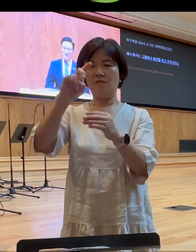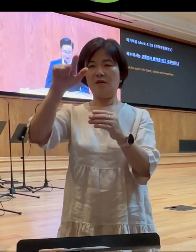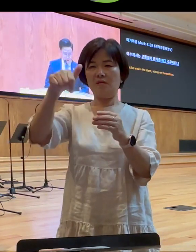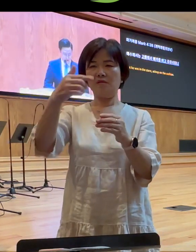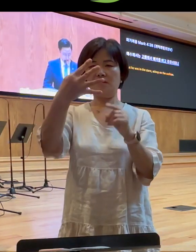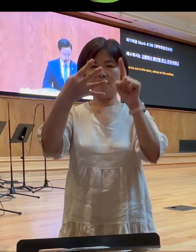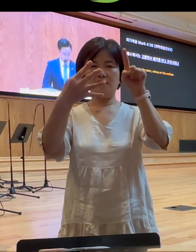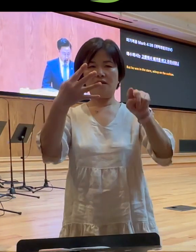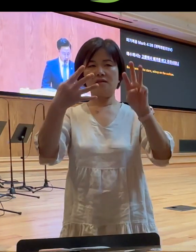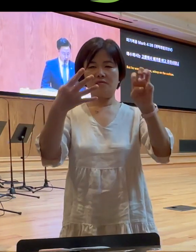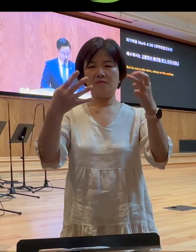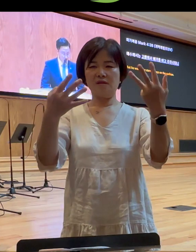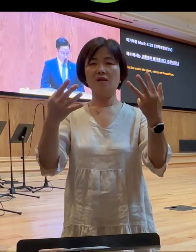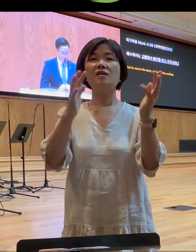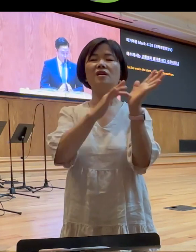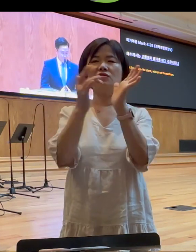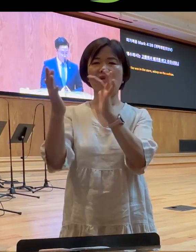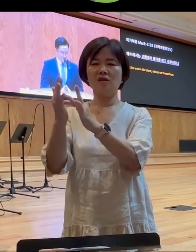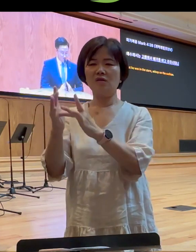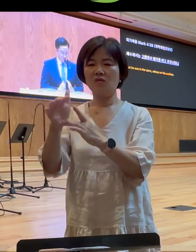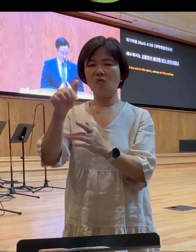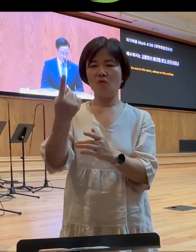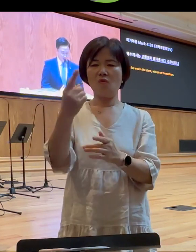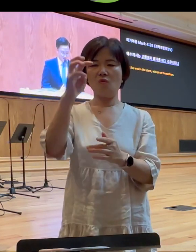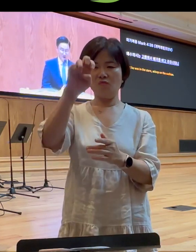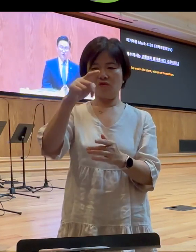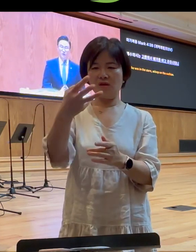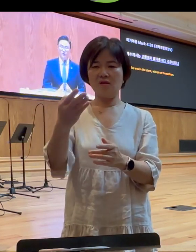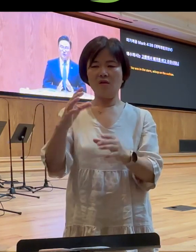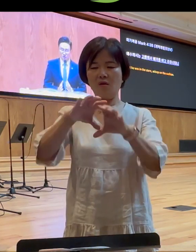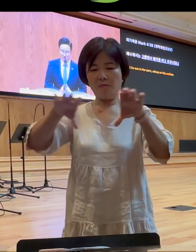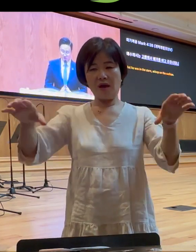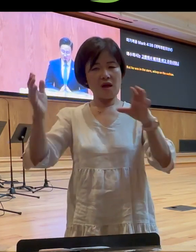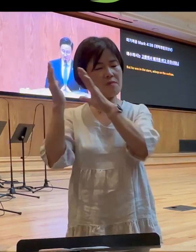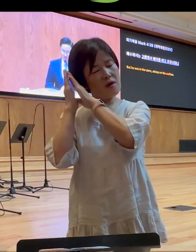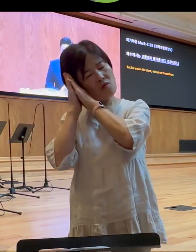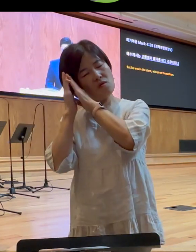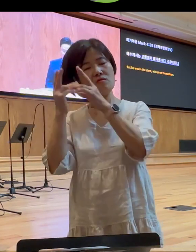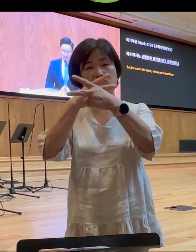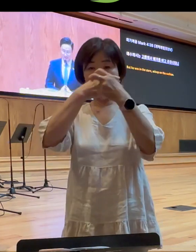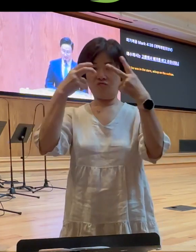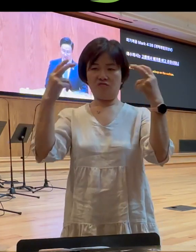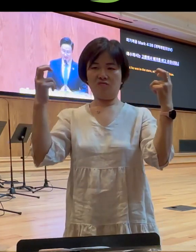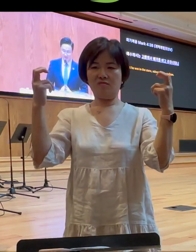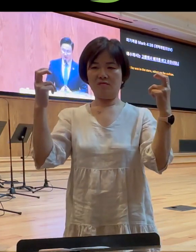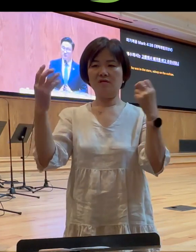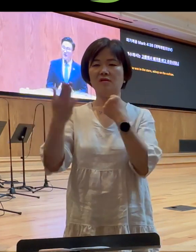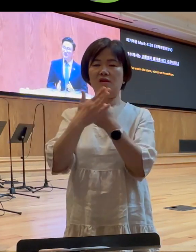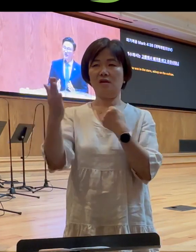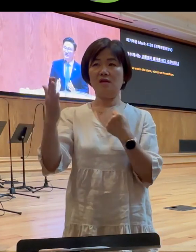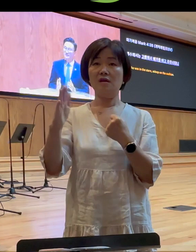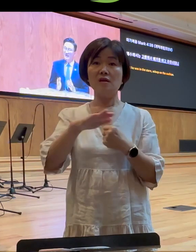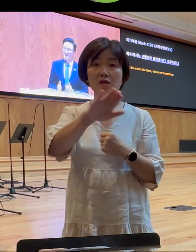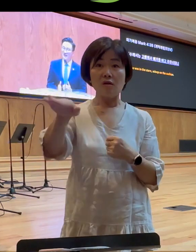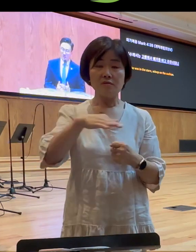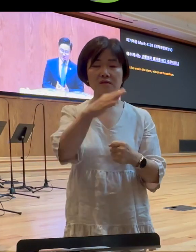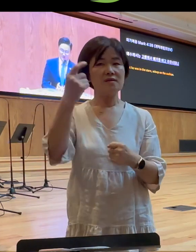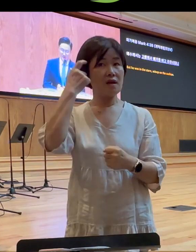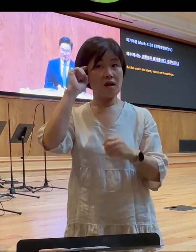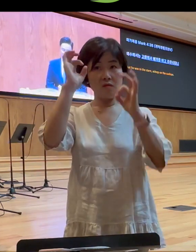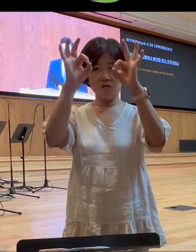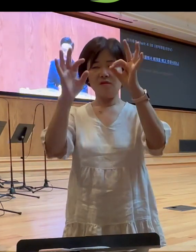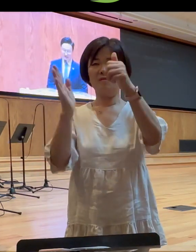38절 상반절입니다. 예수께서는 고물에서 베개를 베고 주무시더니, 여러분 한번 상상해